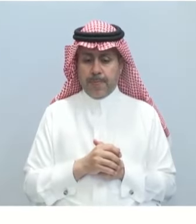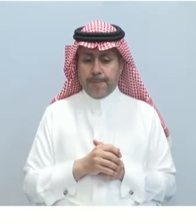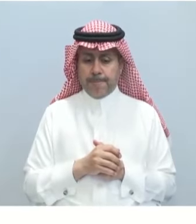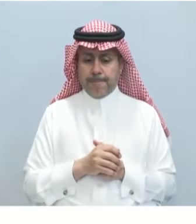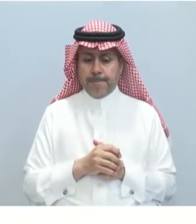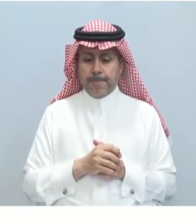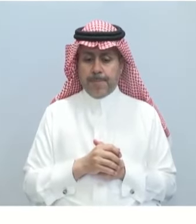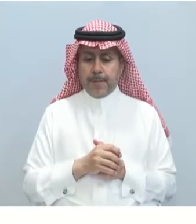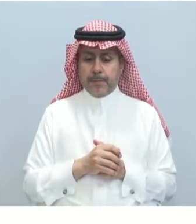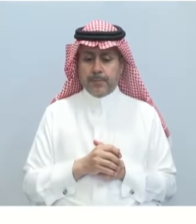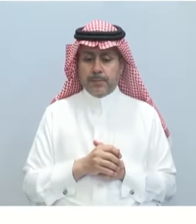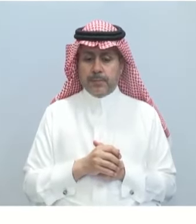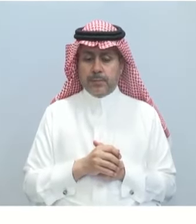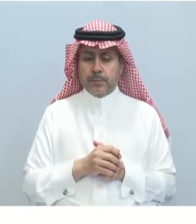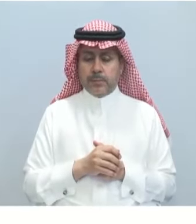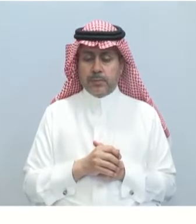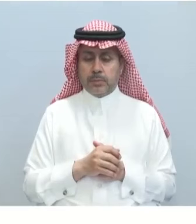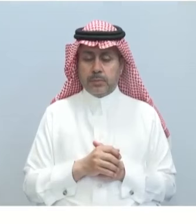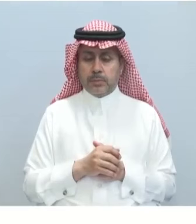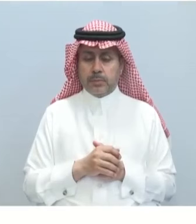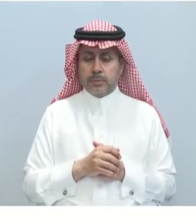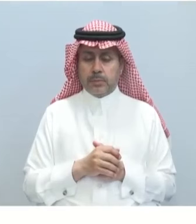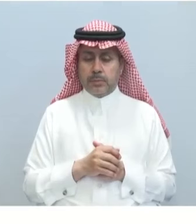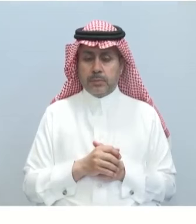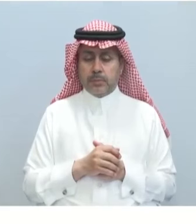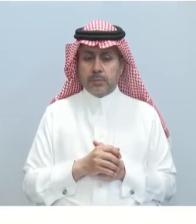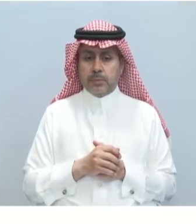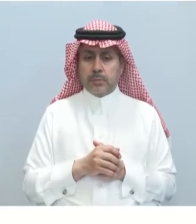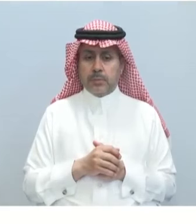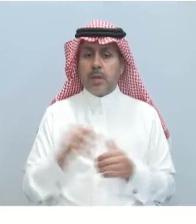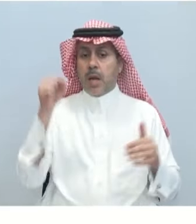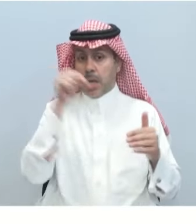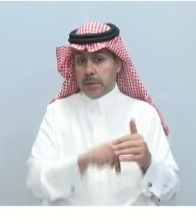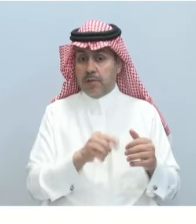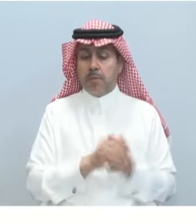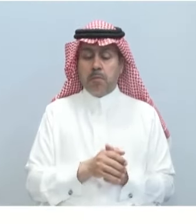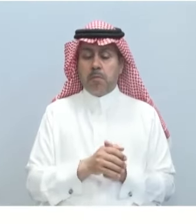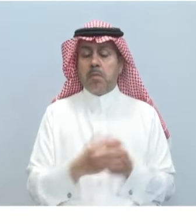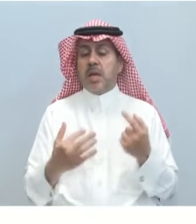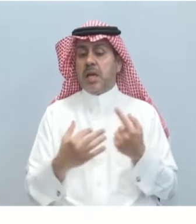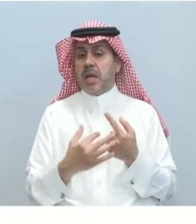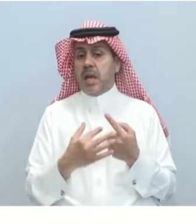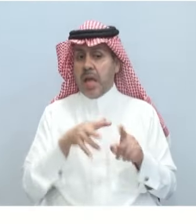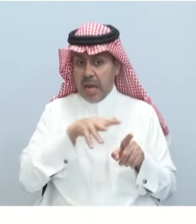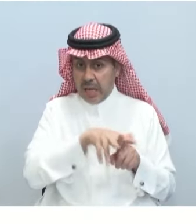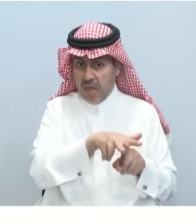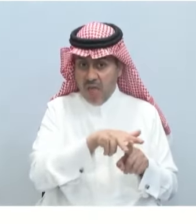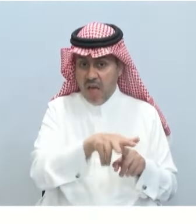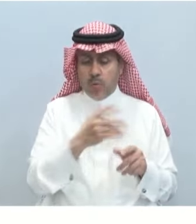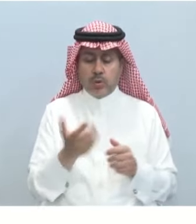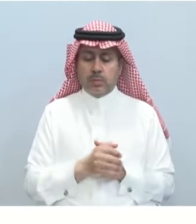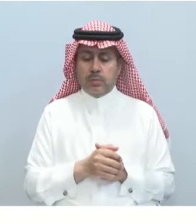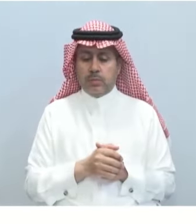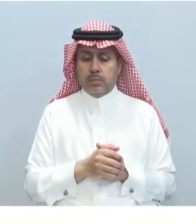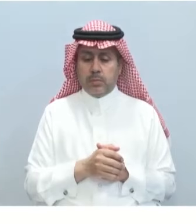الايذاء يقصد بالايذاء الان لابد لفقيه القانون ان يعرف المقصود